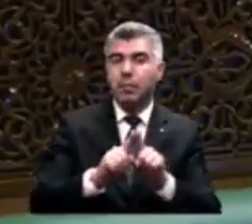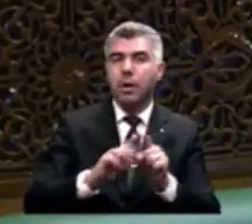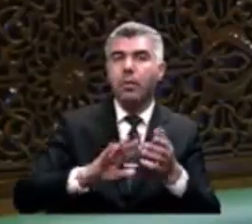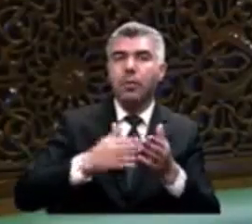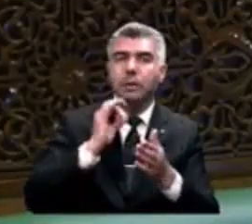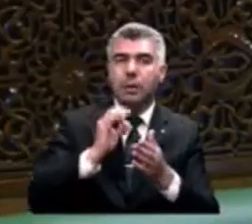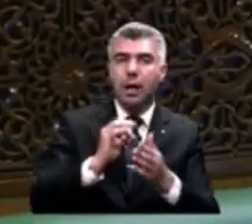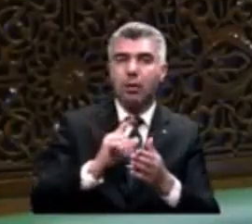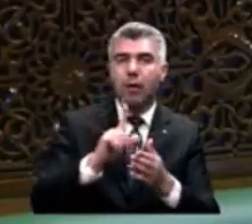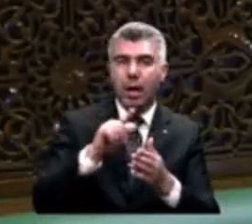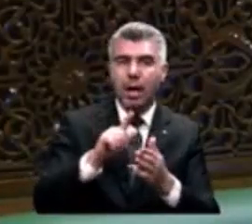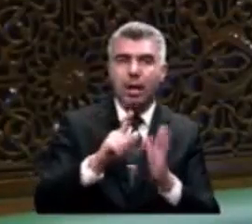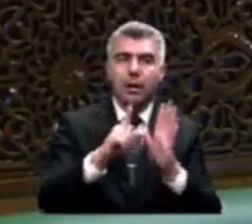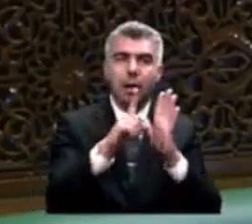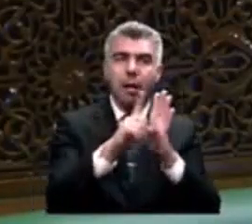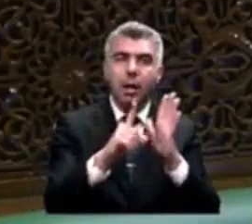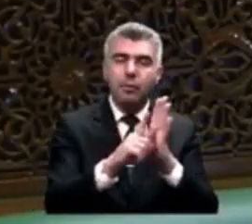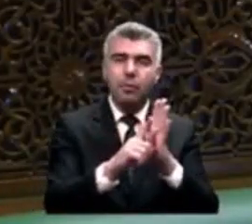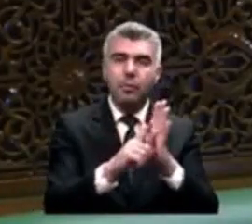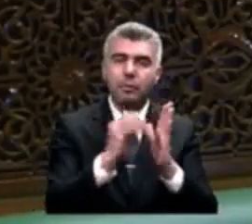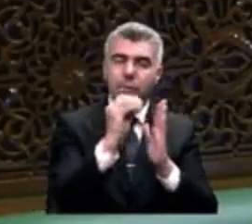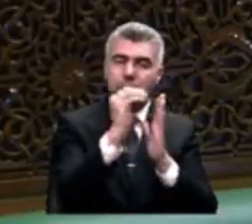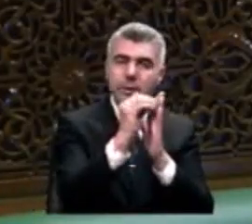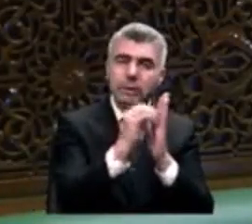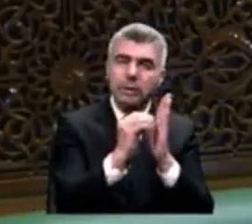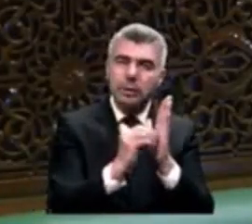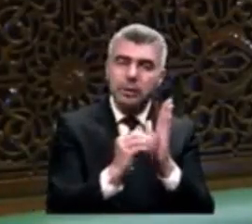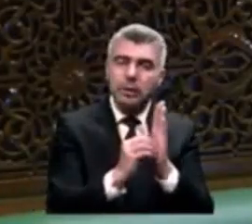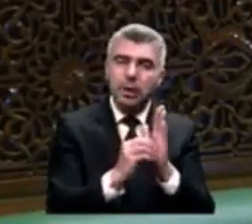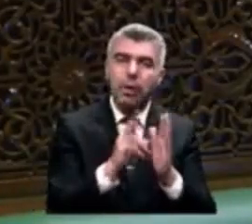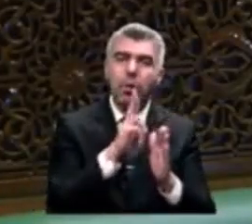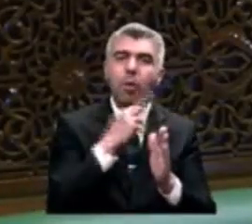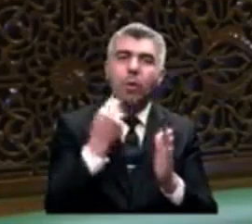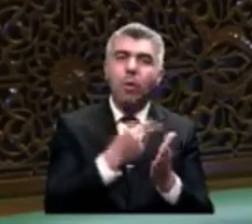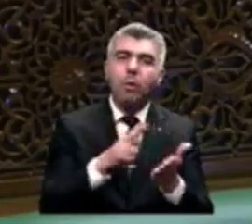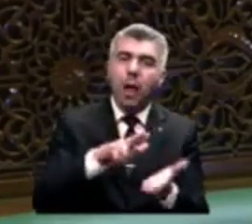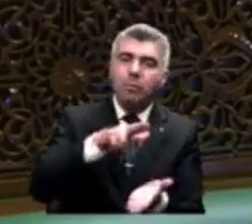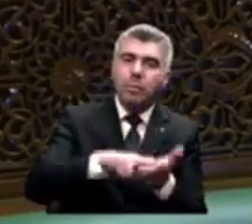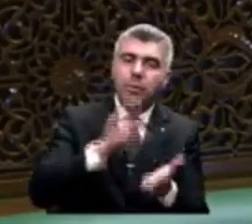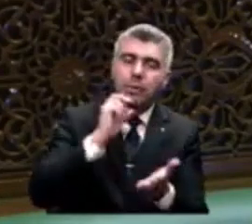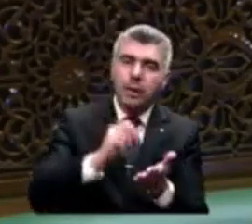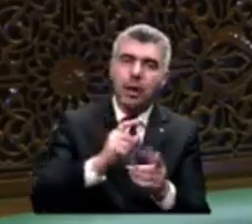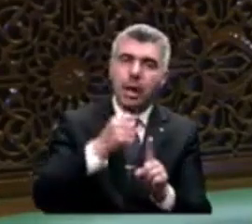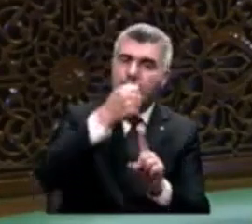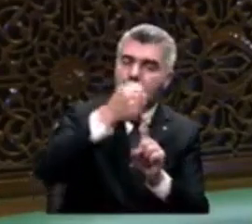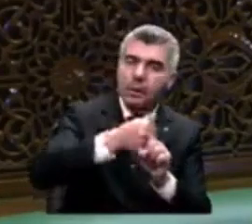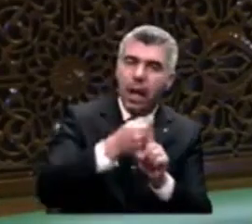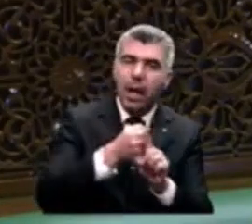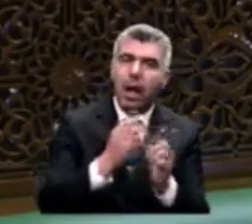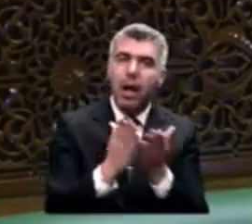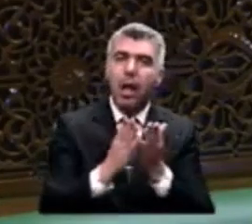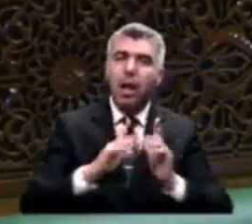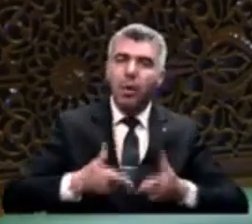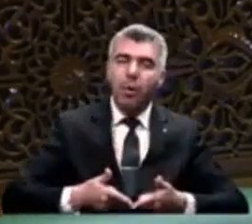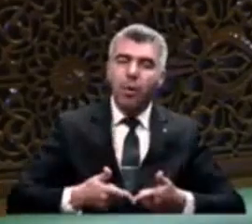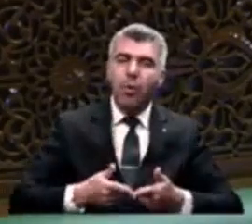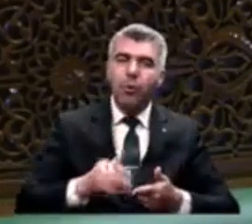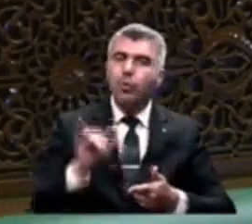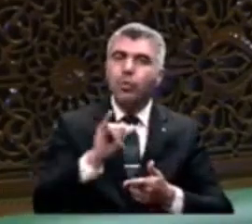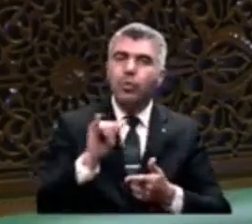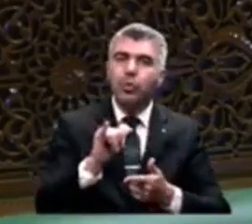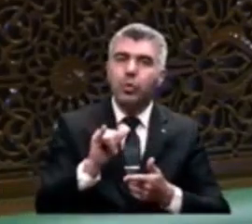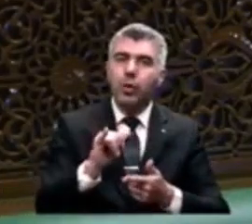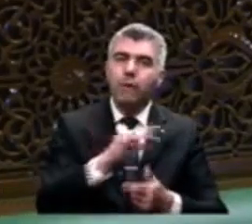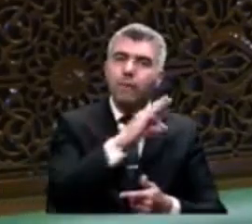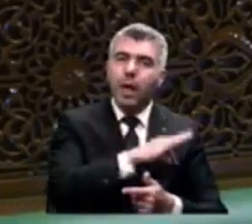الطريق الواضحة التي اعتمدتها الحكومة لإصلاح المنظومة التعليمية الوطنية، تنهل من خطب وتوجيهات صاحب